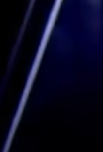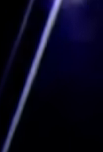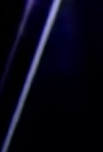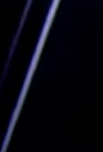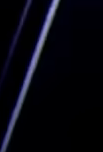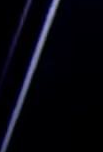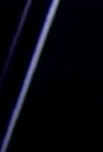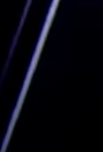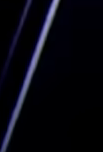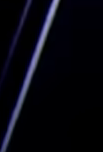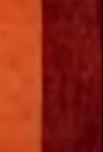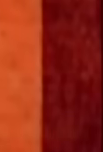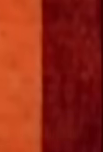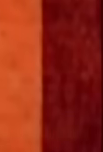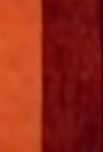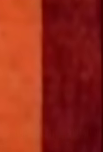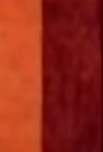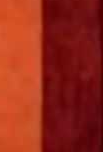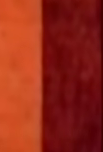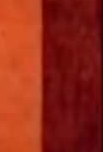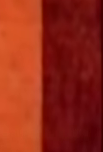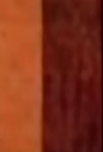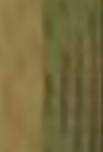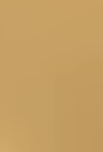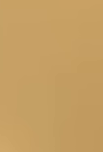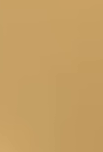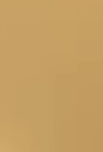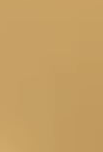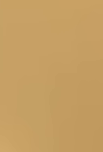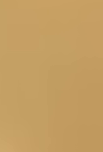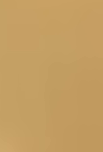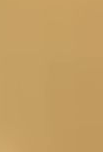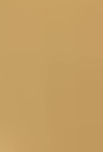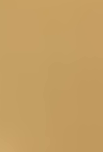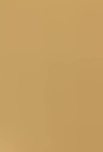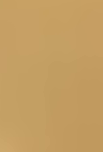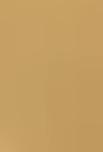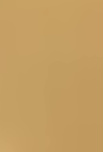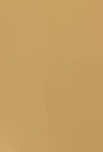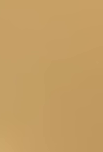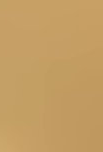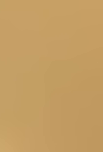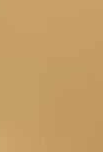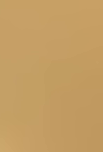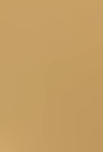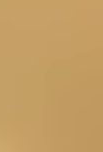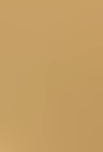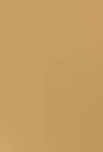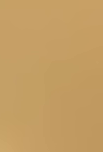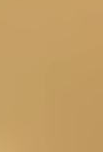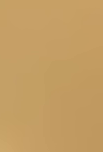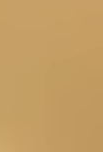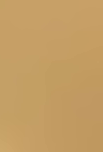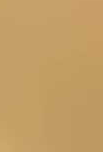Andre disampaikan kembali, tapi mungkin dipersingkat. Silakan, Bang. Oke. Baik, Putri. Yang kedua soal rendah hati dan